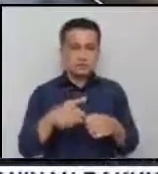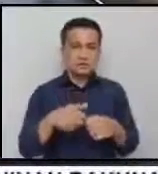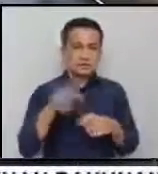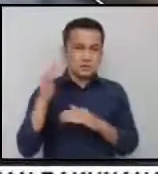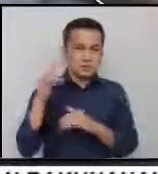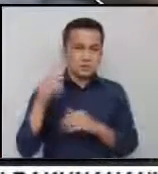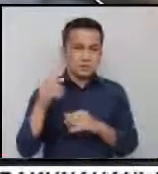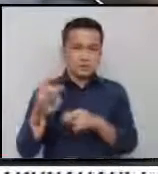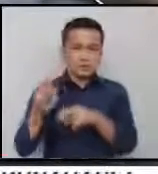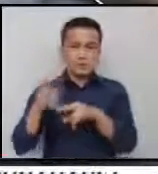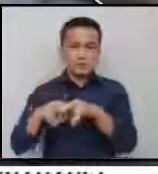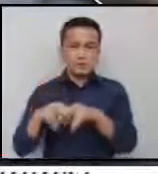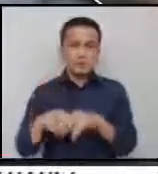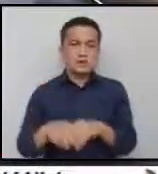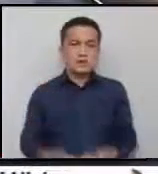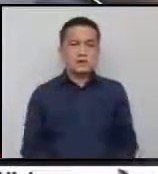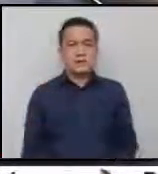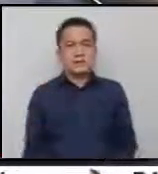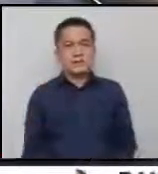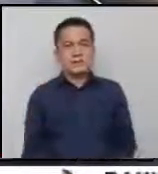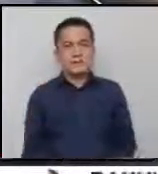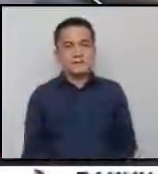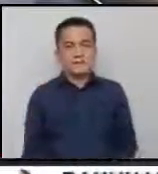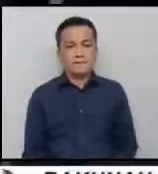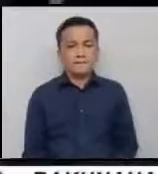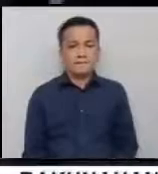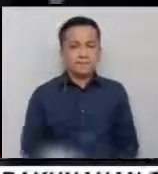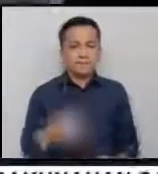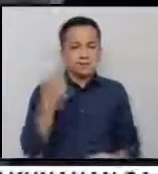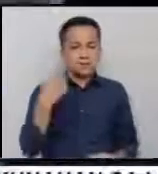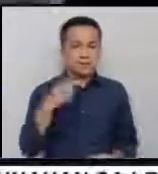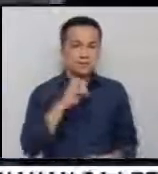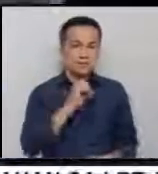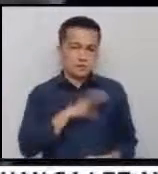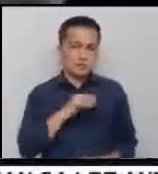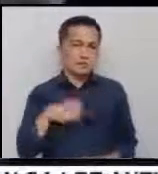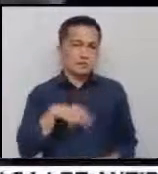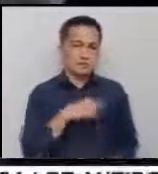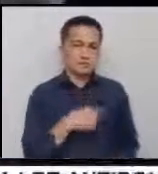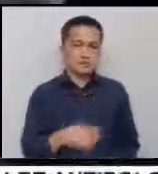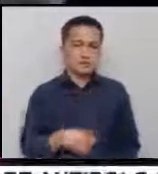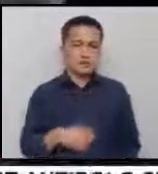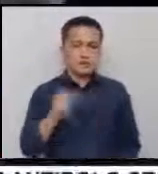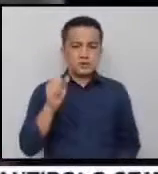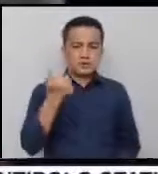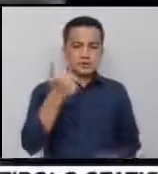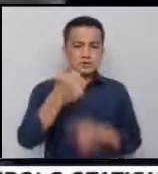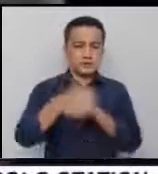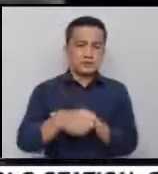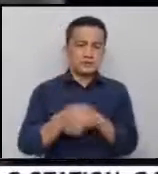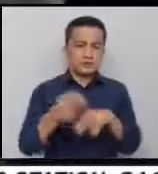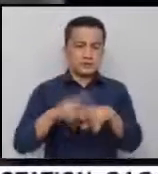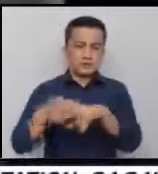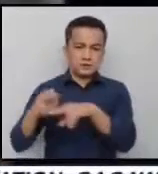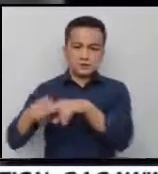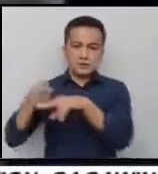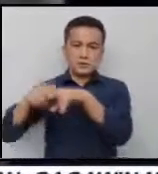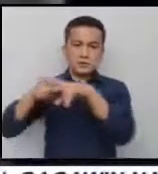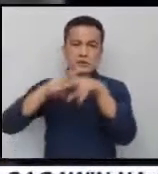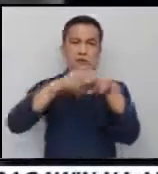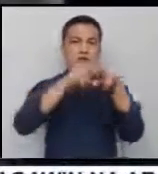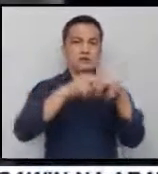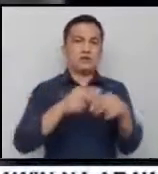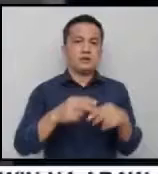sana yung pamasahe para makabawi din po kami. Ito ang pang-10 sunod na linggo na puro dagdag presyo ng mga